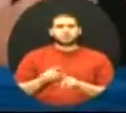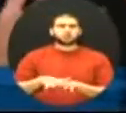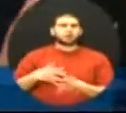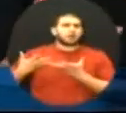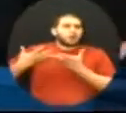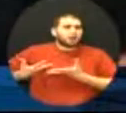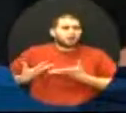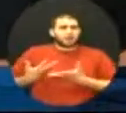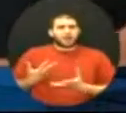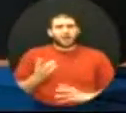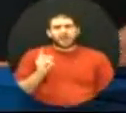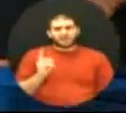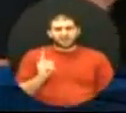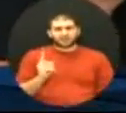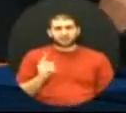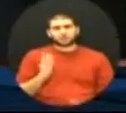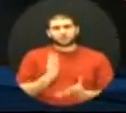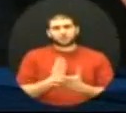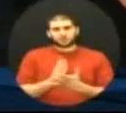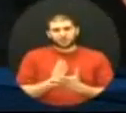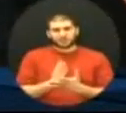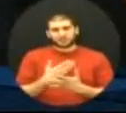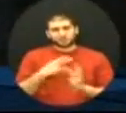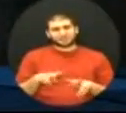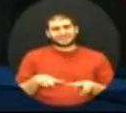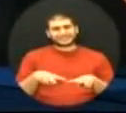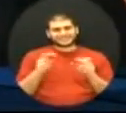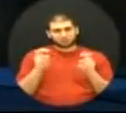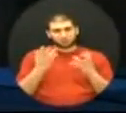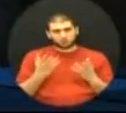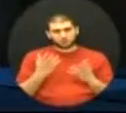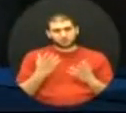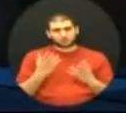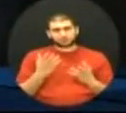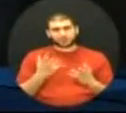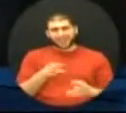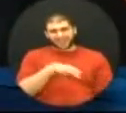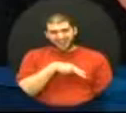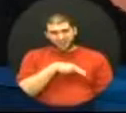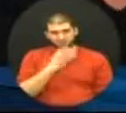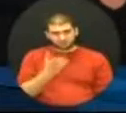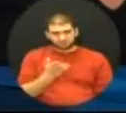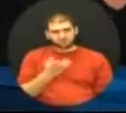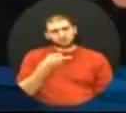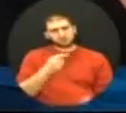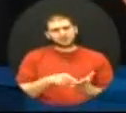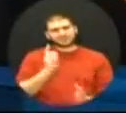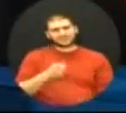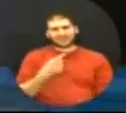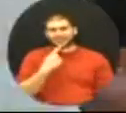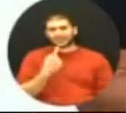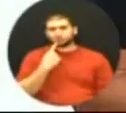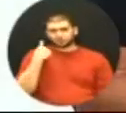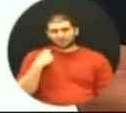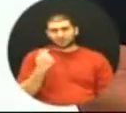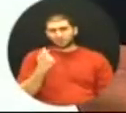את הדבר הזה, אבל כשנקרא בידינו ההזדמנות לקחת את האחריות הזאת, כי צריך להגיד, בשנה שעברה